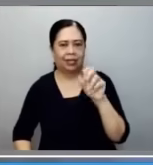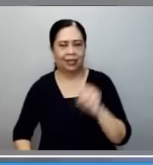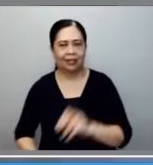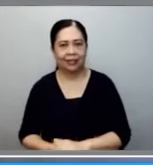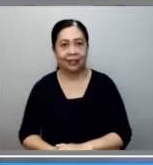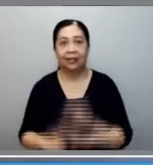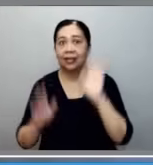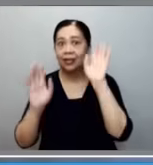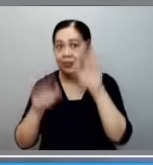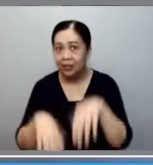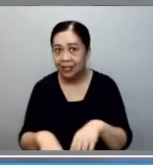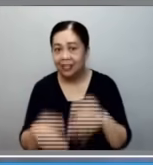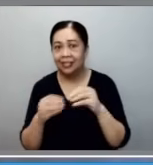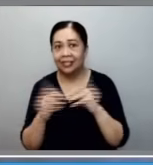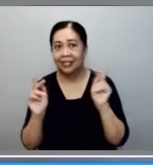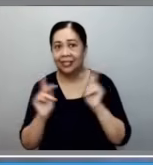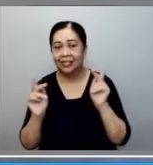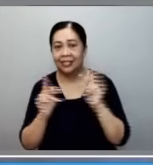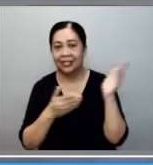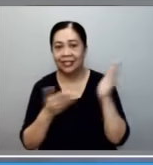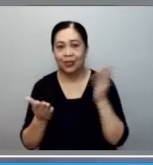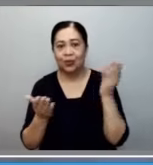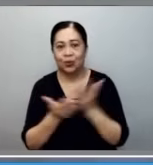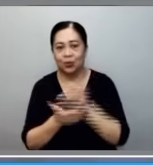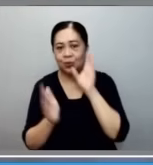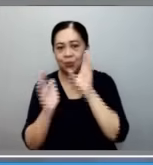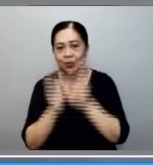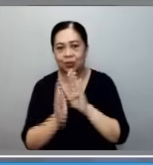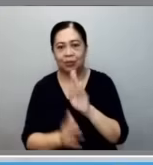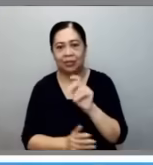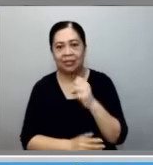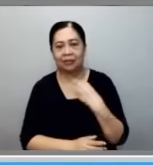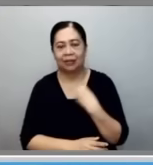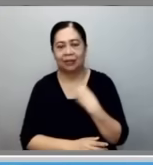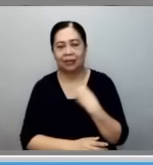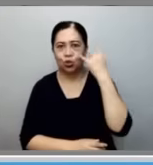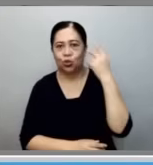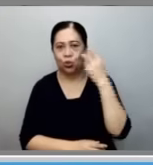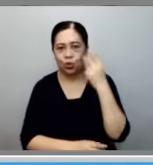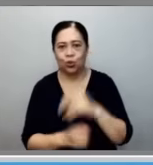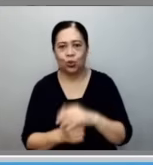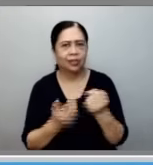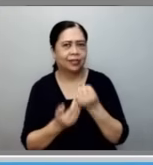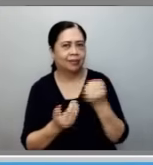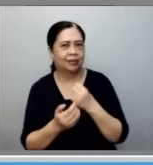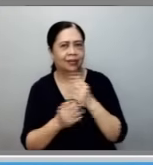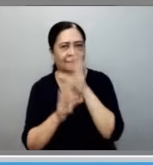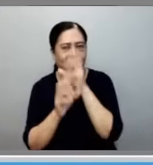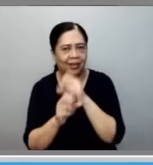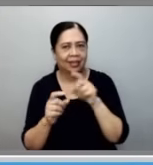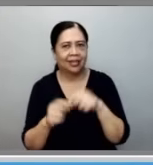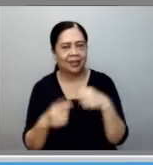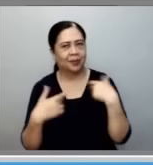pa! Kilig naman ang dala ng bagong pictures ni BTS member Jungkook. Simple pero captivating ang dating